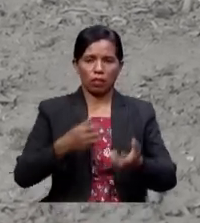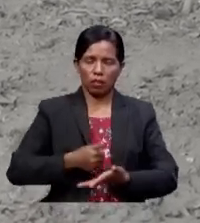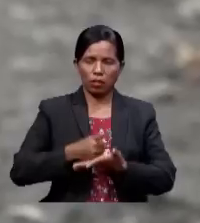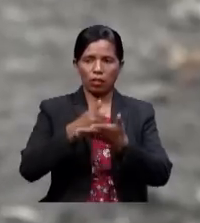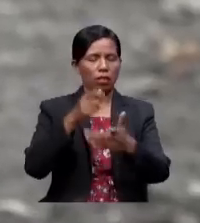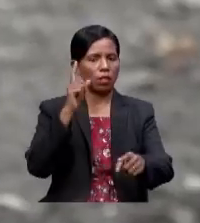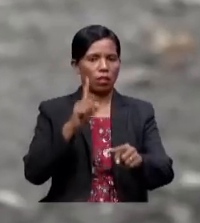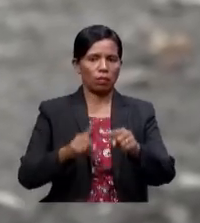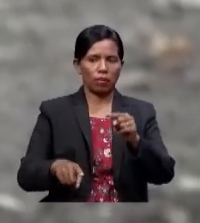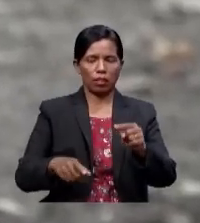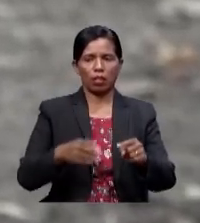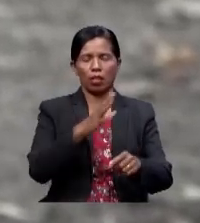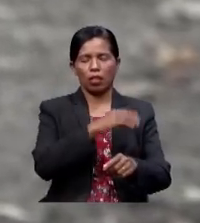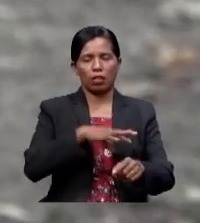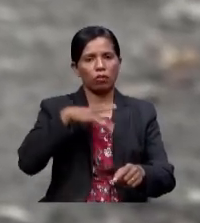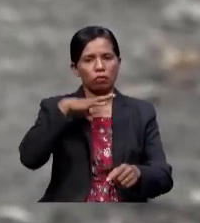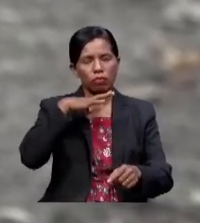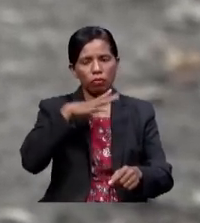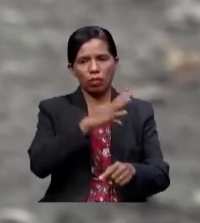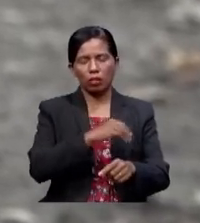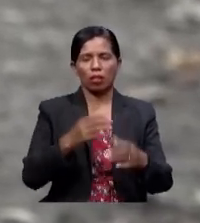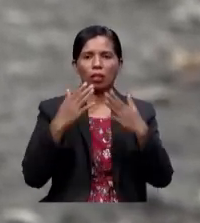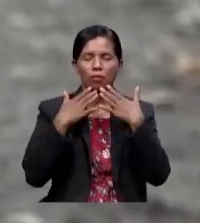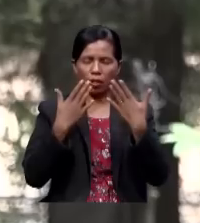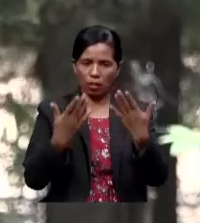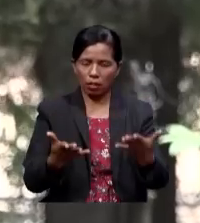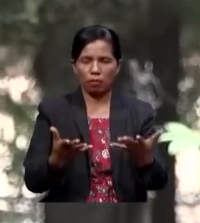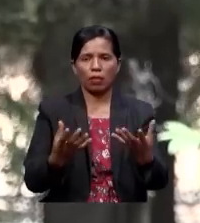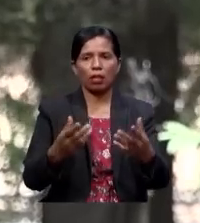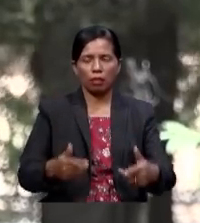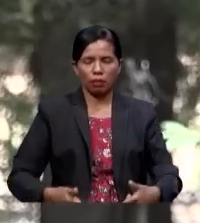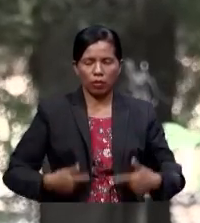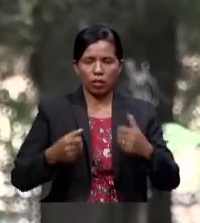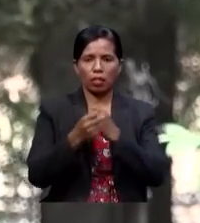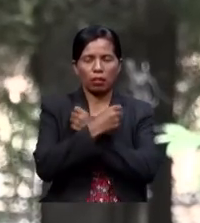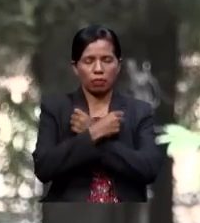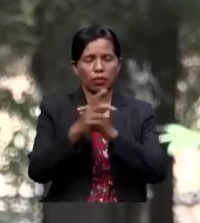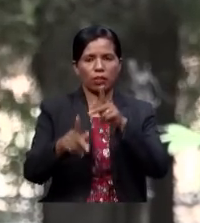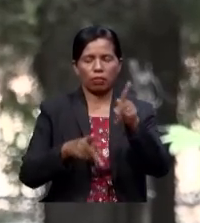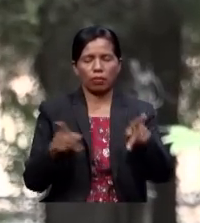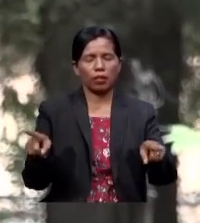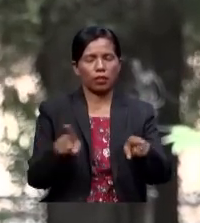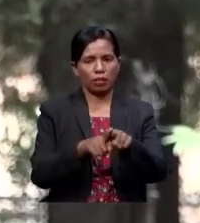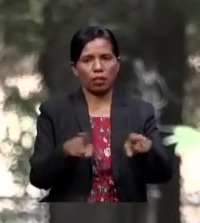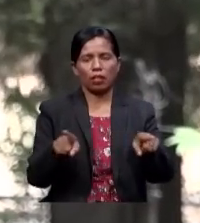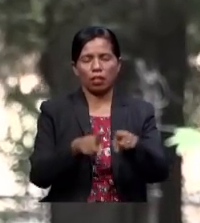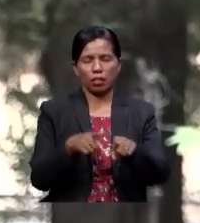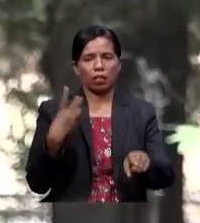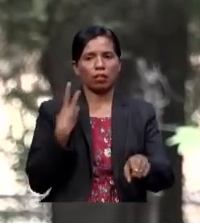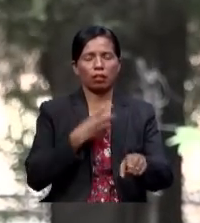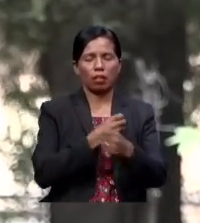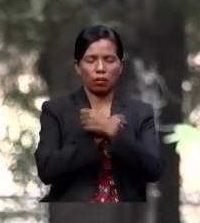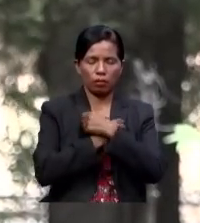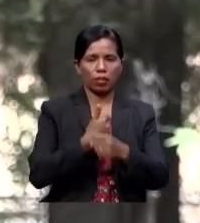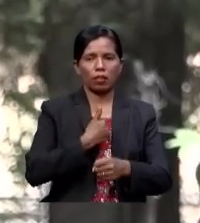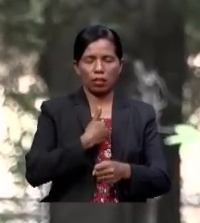la bele hakribi ema fuer agradece ba Moris hadomi ema seluk hane sang hadomi ita an rasik